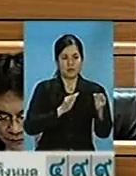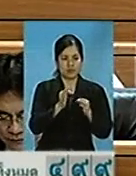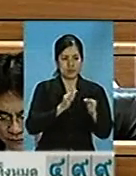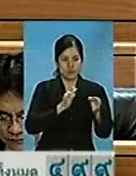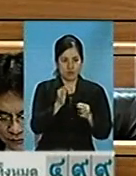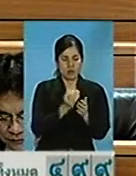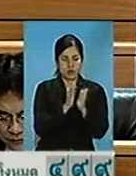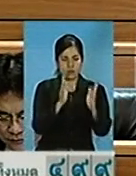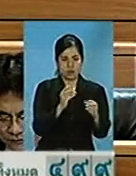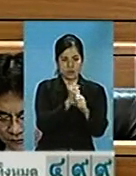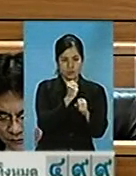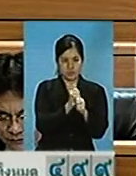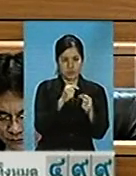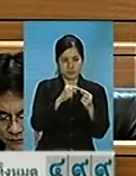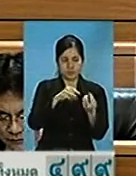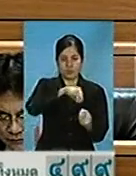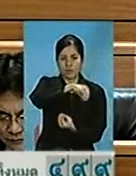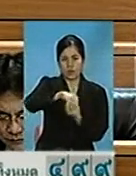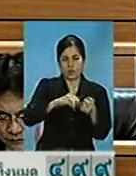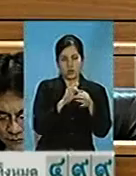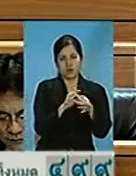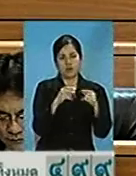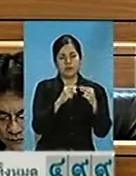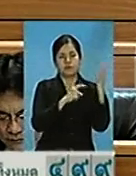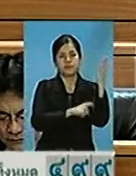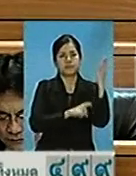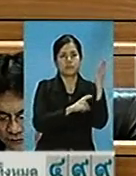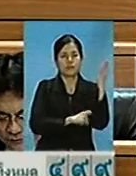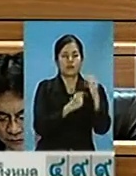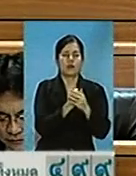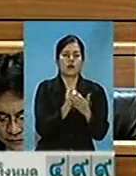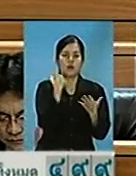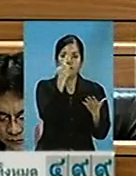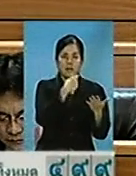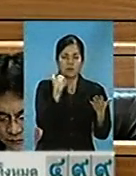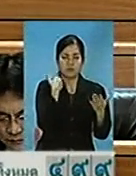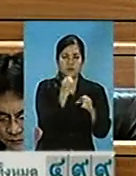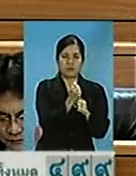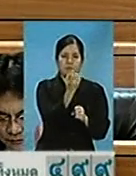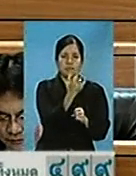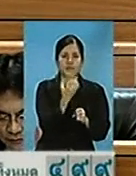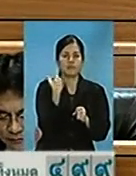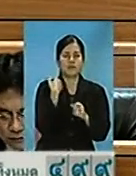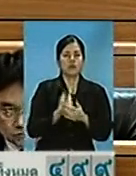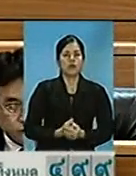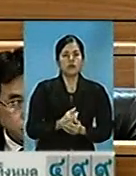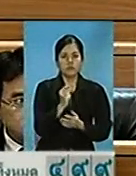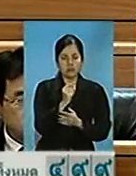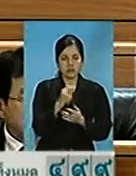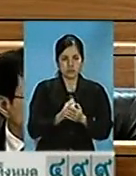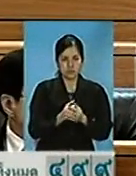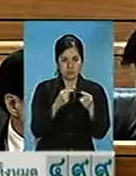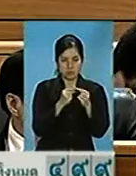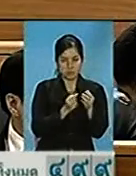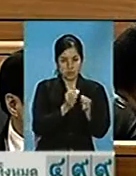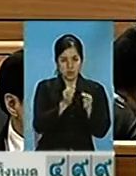ผู้ทำธุรกิจที่เกี่ยวข้องกับยางพารามีธุรกิจอะไรบ้างครับเพื่อที่จะได้